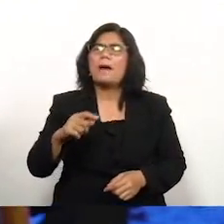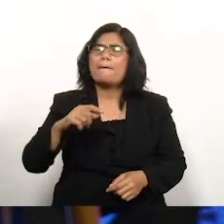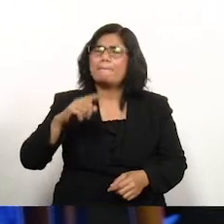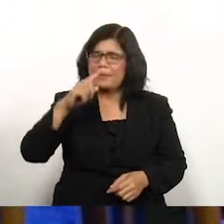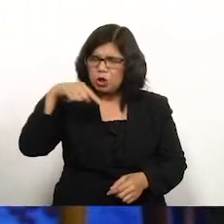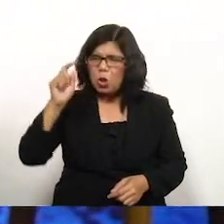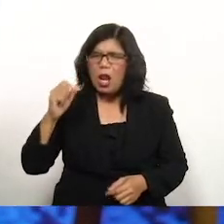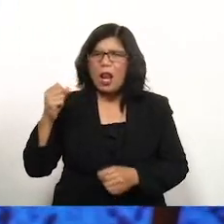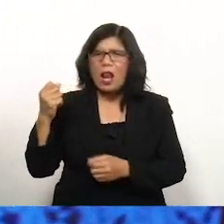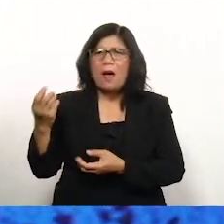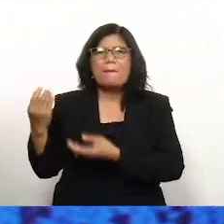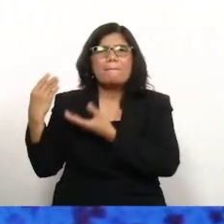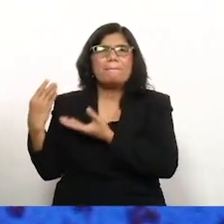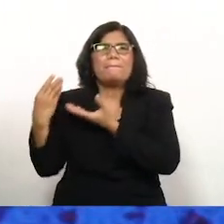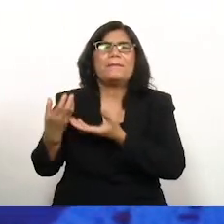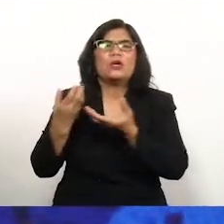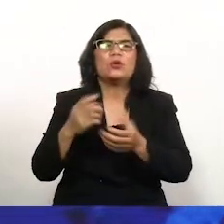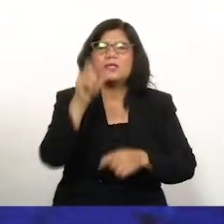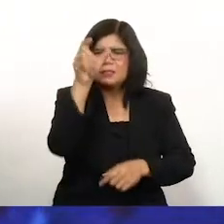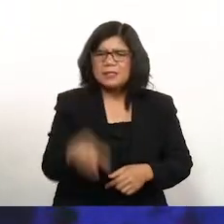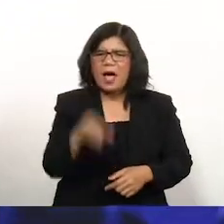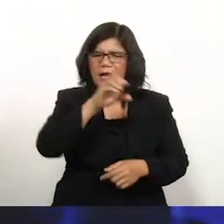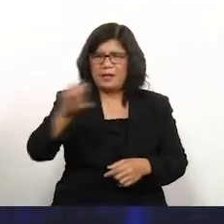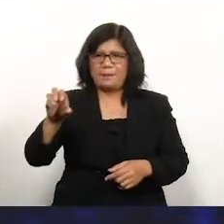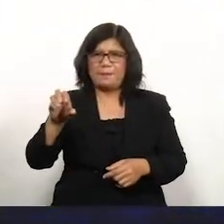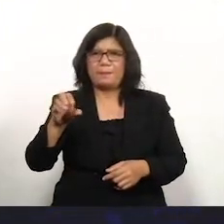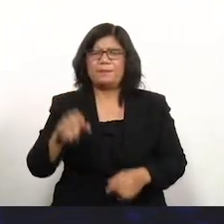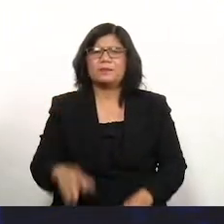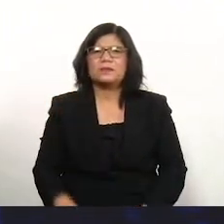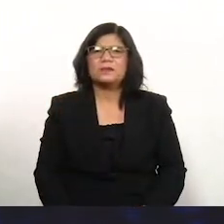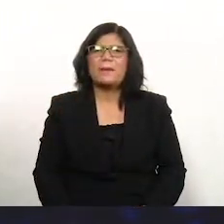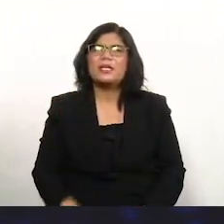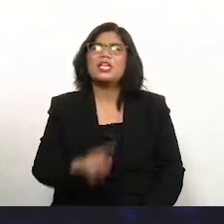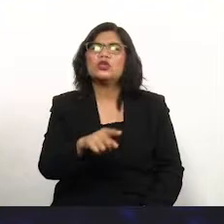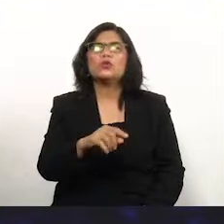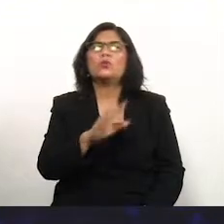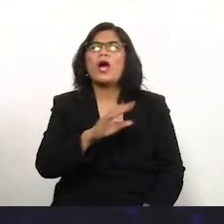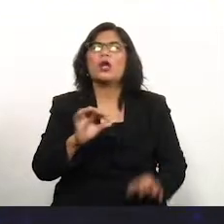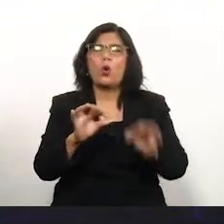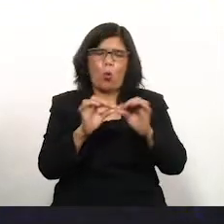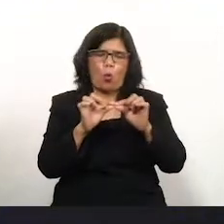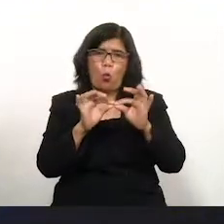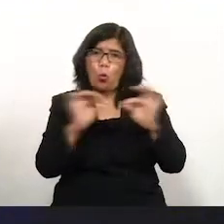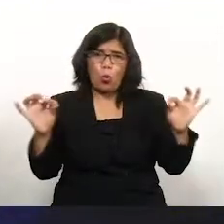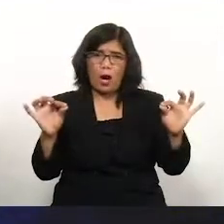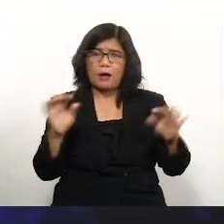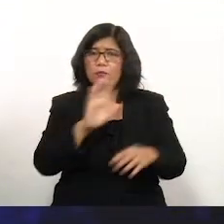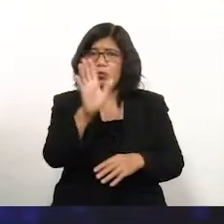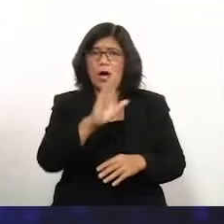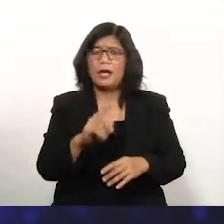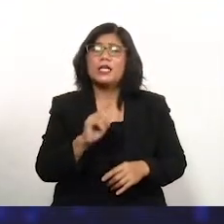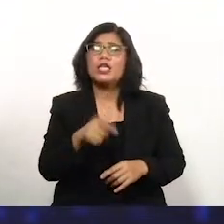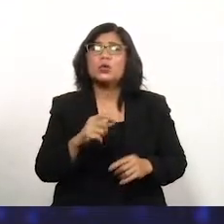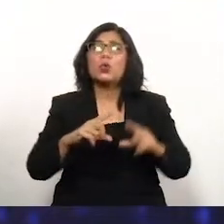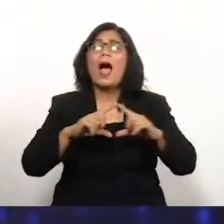Hai Betul kita harus berjuang tapi pada saatnya pesan kita tahu kita diberkati tetapi itu bukan ukuran Hai tapi itulah